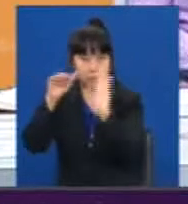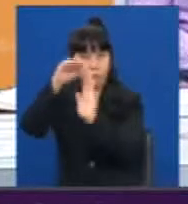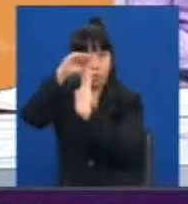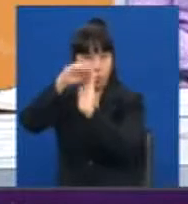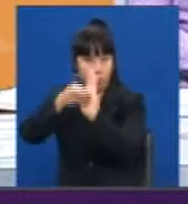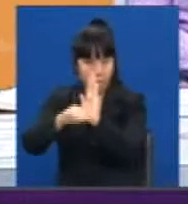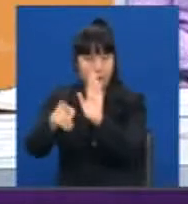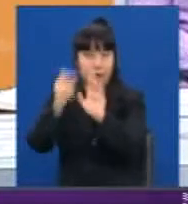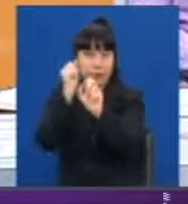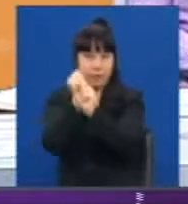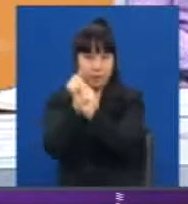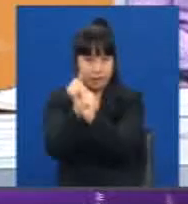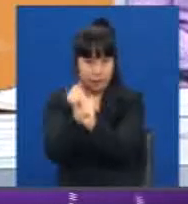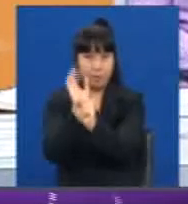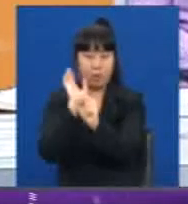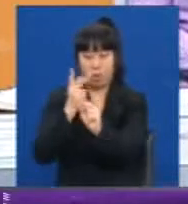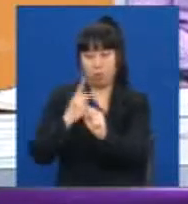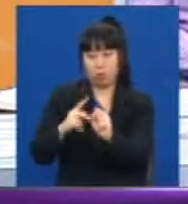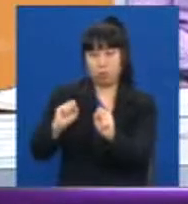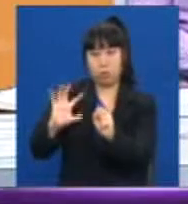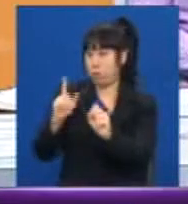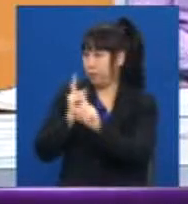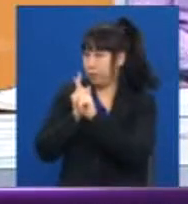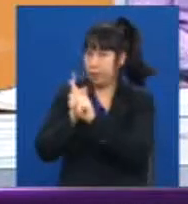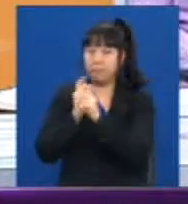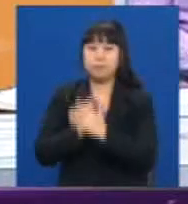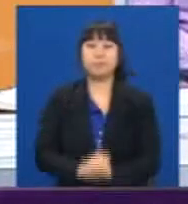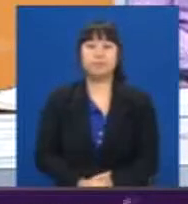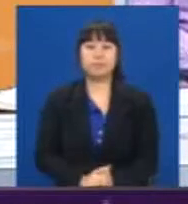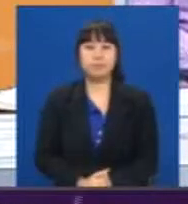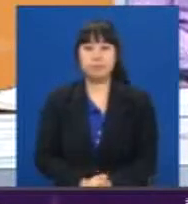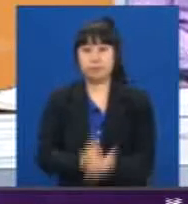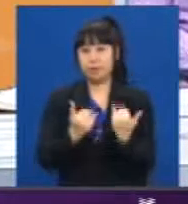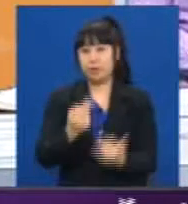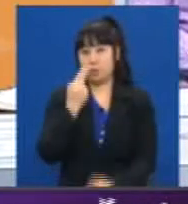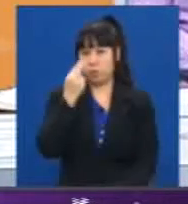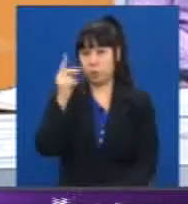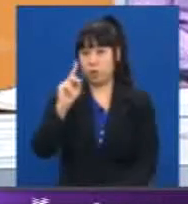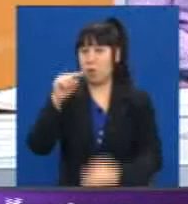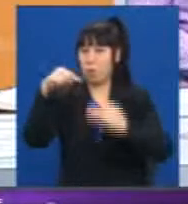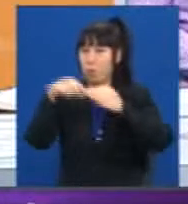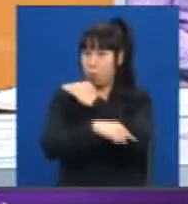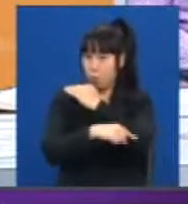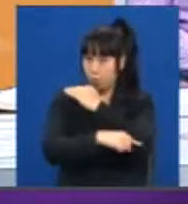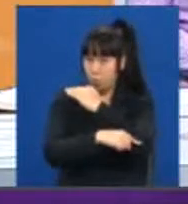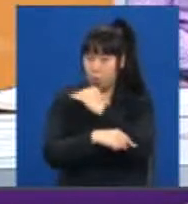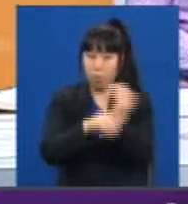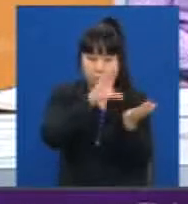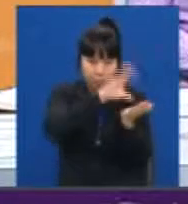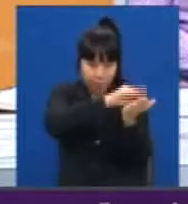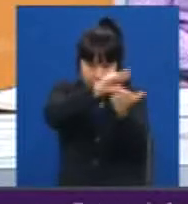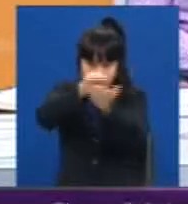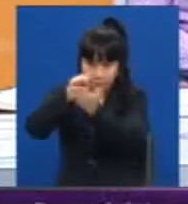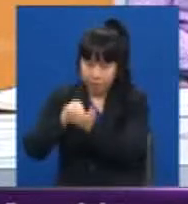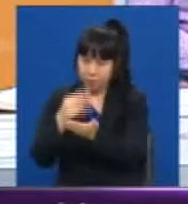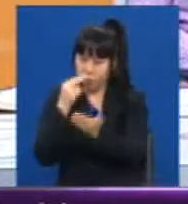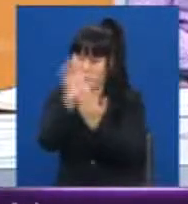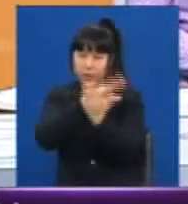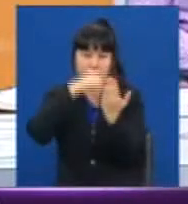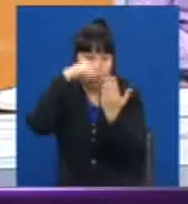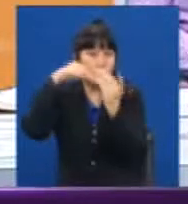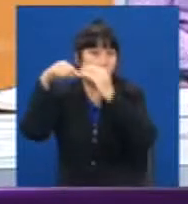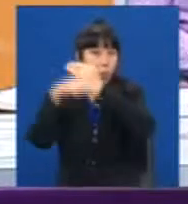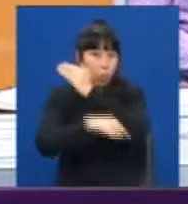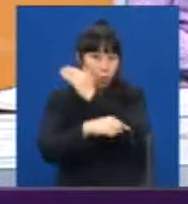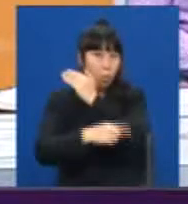ให้เป็นไปตามนโยบายของคสชนั่นเองซึ่งพูดถึงเรื่องของการคอรัปชั่นนะครับผลการสำรวจสถานการณ์คอร์รัปชันในประเทศ